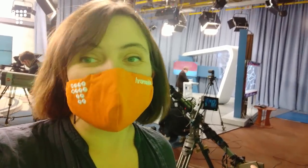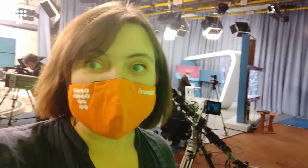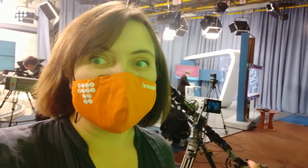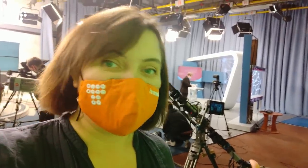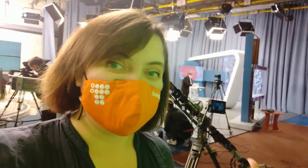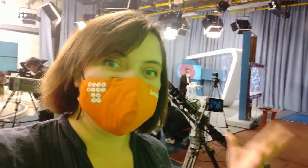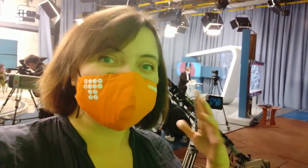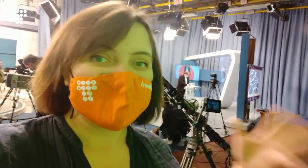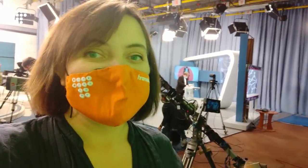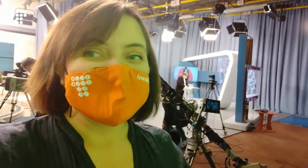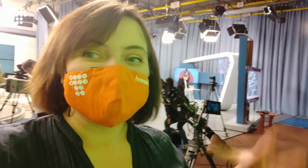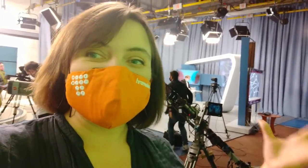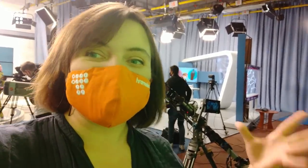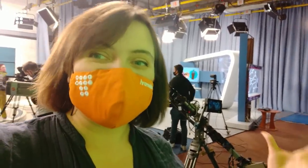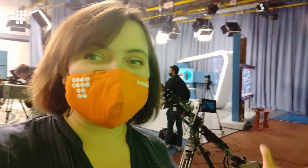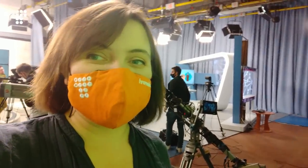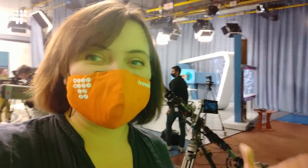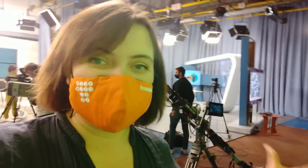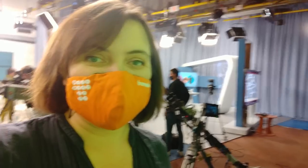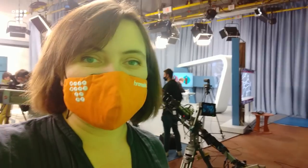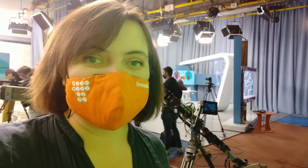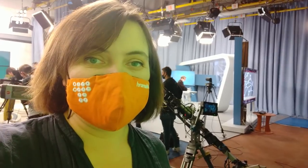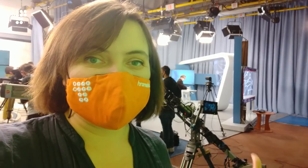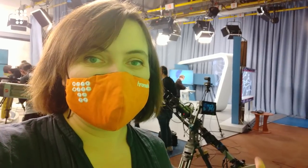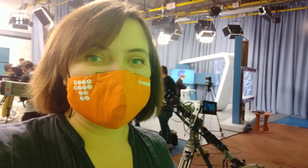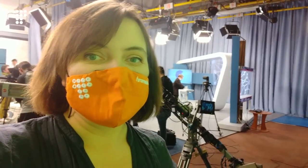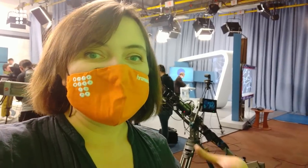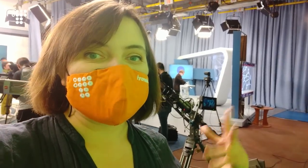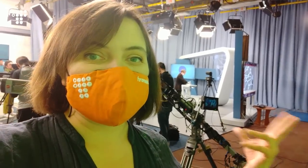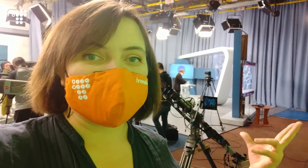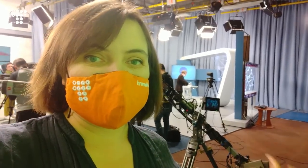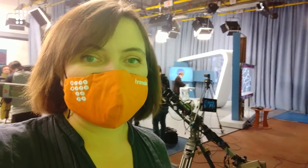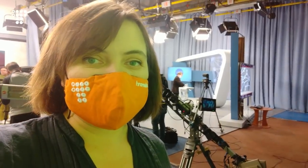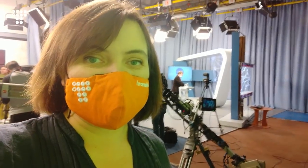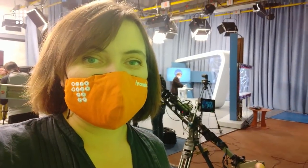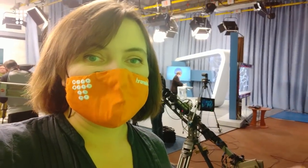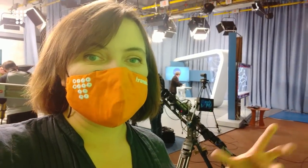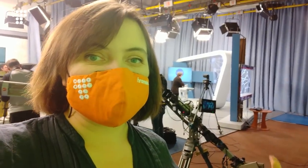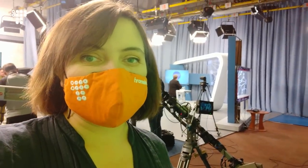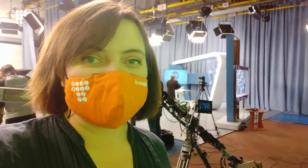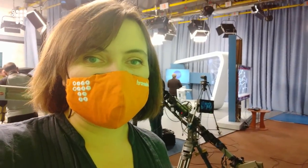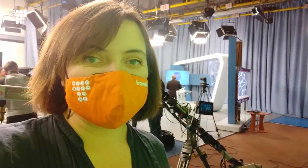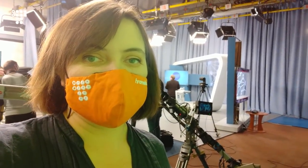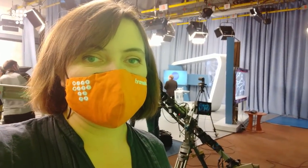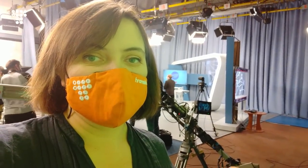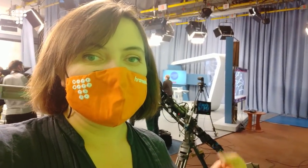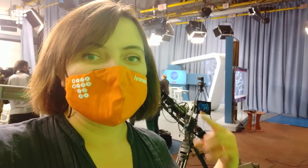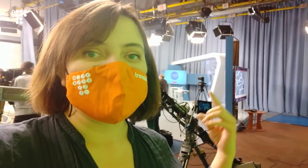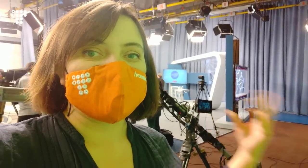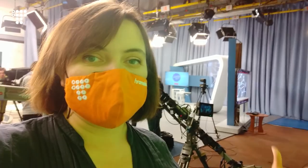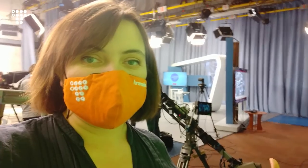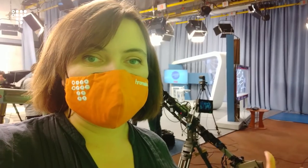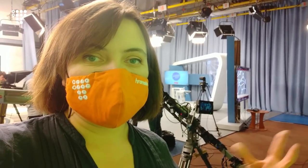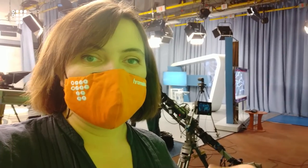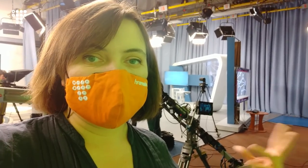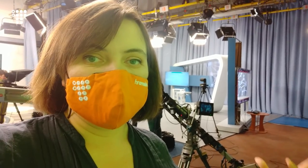на жаль, не зовсім була почута відповідь на питання, якихось характеристик чітких